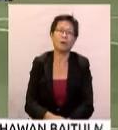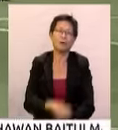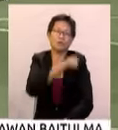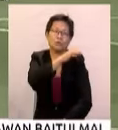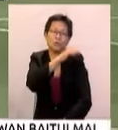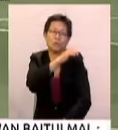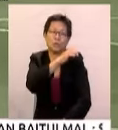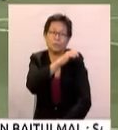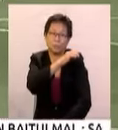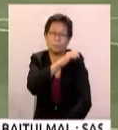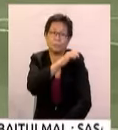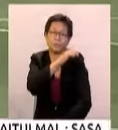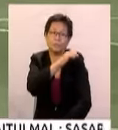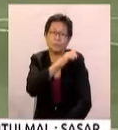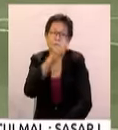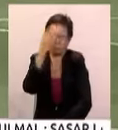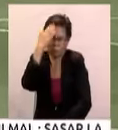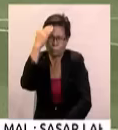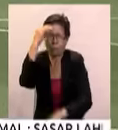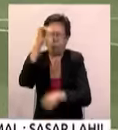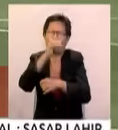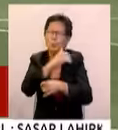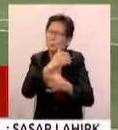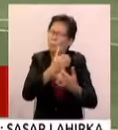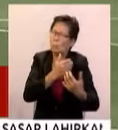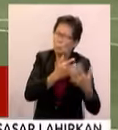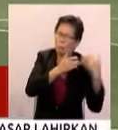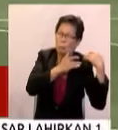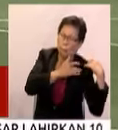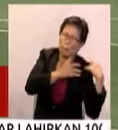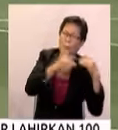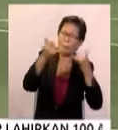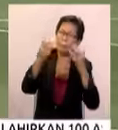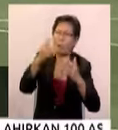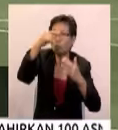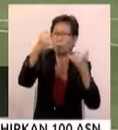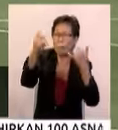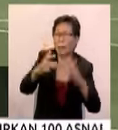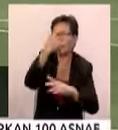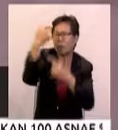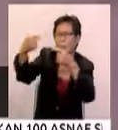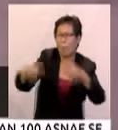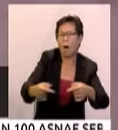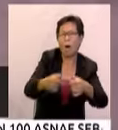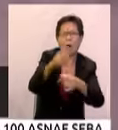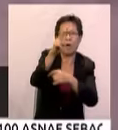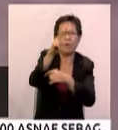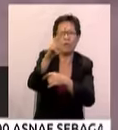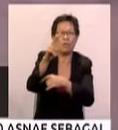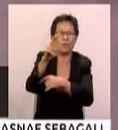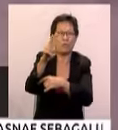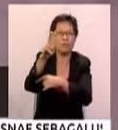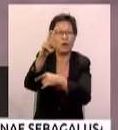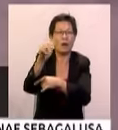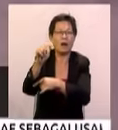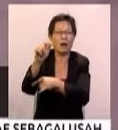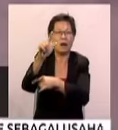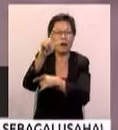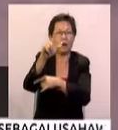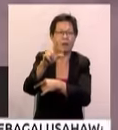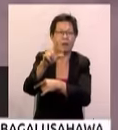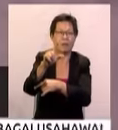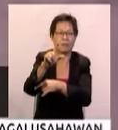Jurulatih Ernesto Valverde menyedari tugas berat menanti pemainnya kerana selain pertemuan Villarreal pada 3 April, The